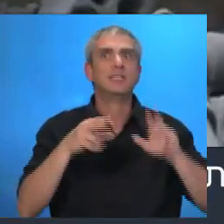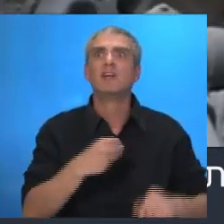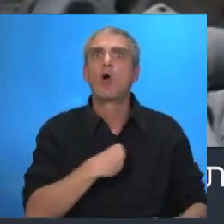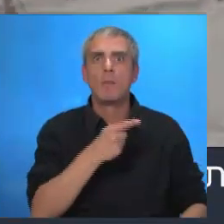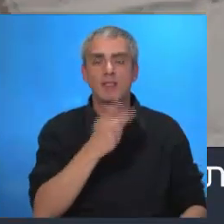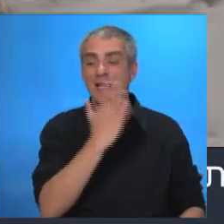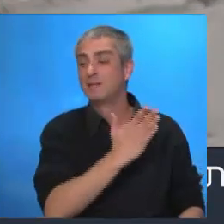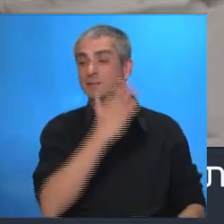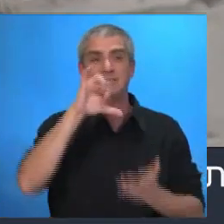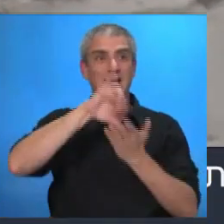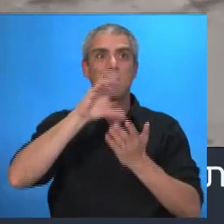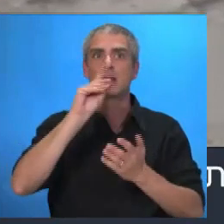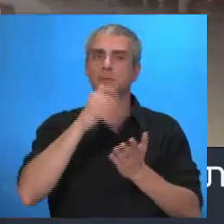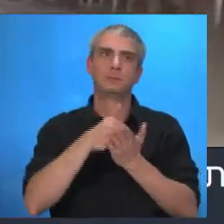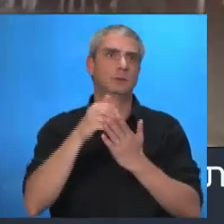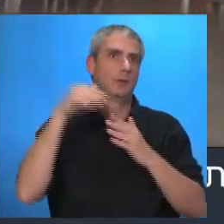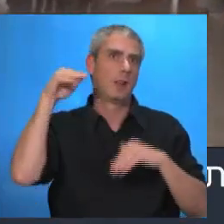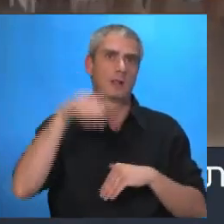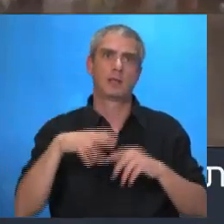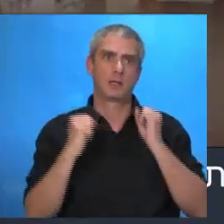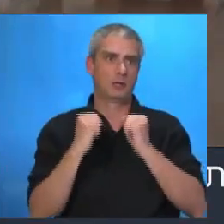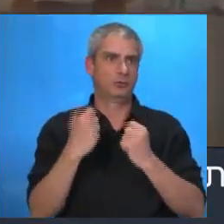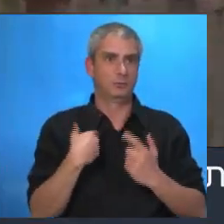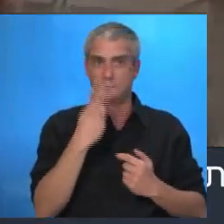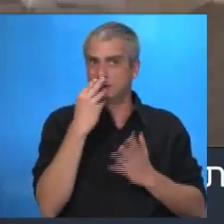ממזרח לדמשק ממשיך להידרדר.